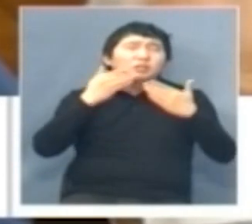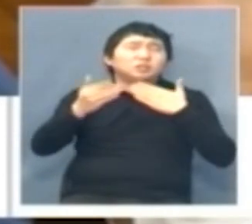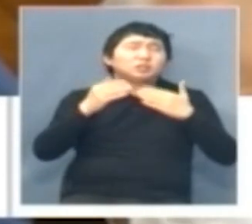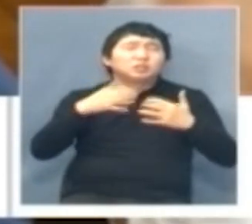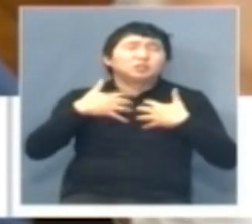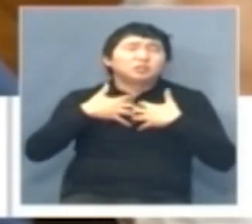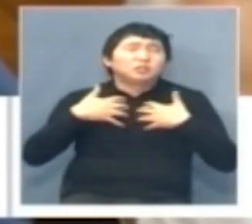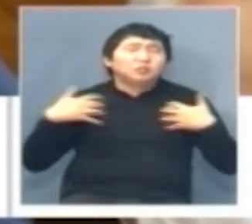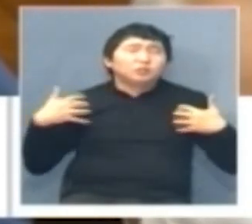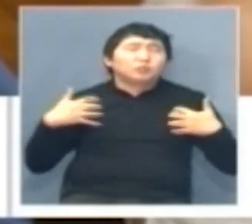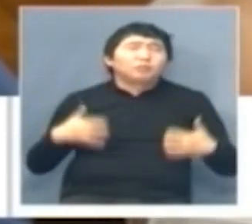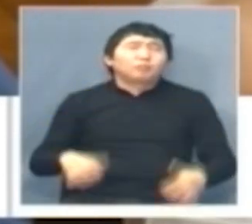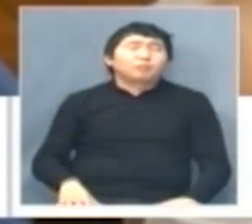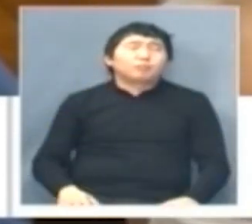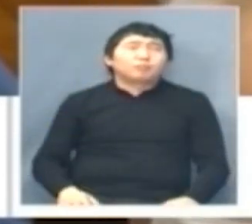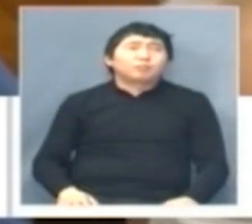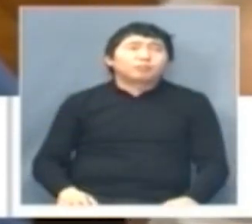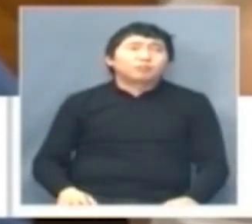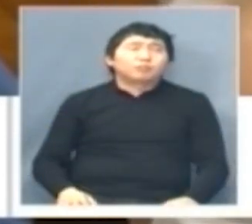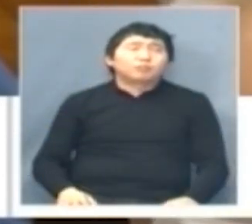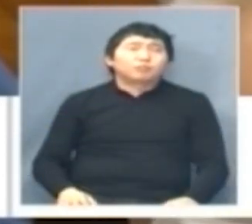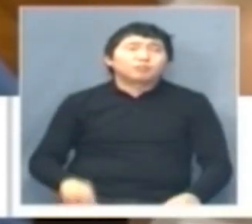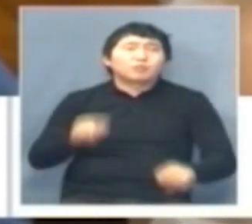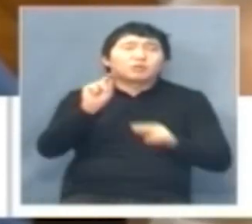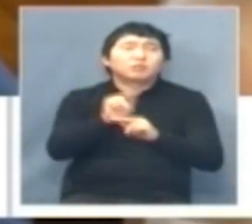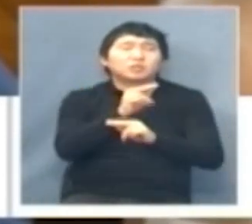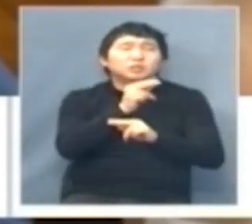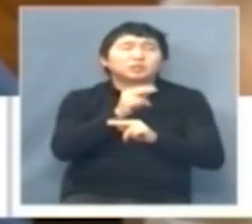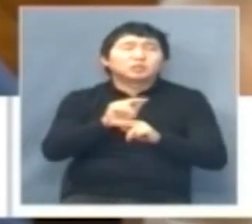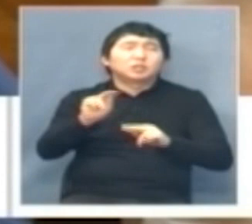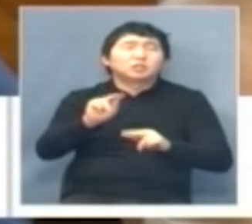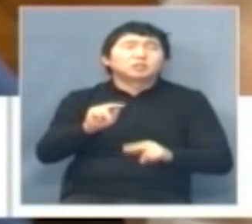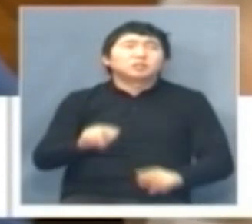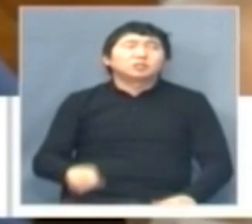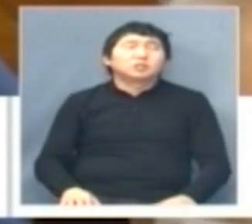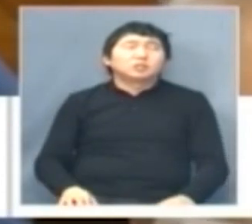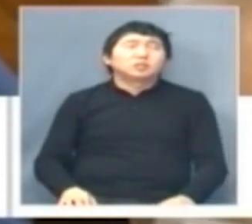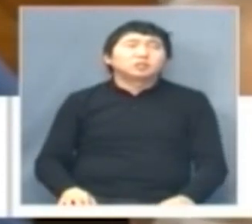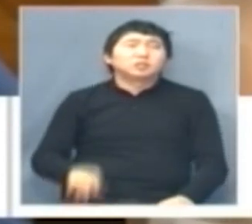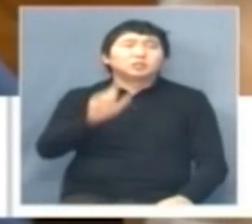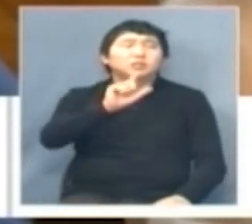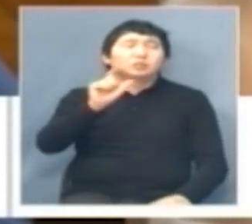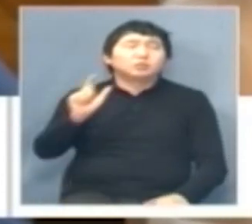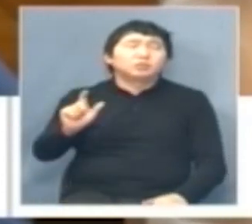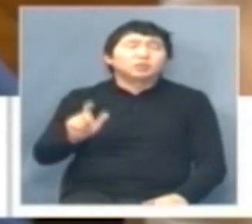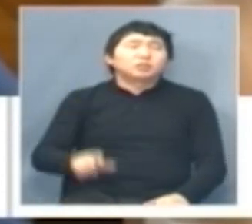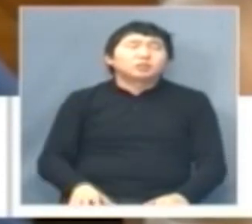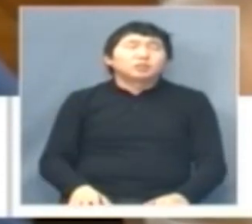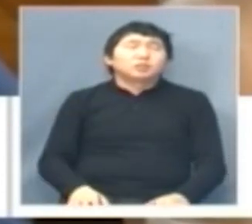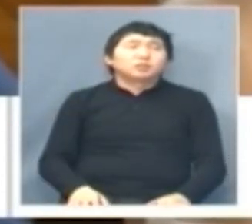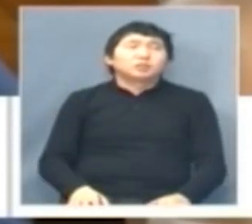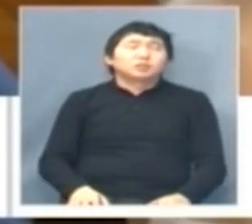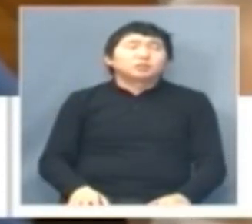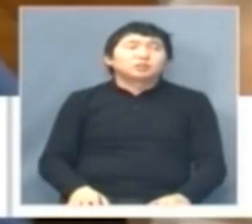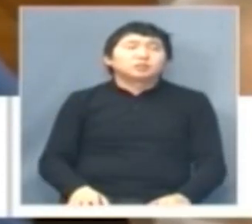по просвещению и воспитанию населения нравственного и гуманного отношения к животным. Данные нормы предлагается реализовать несколькими